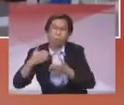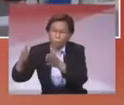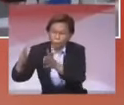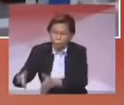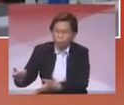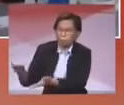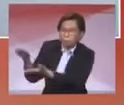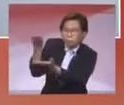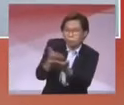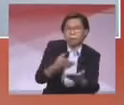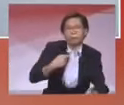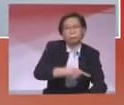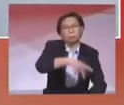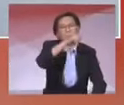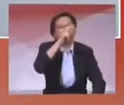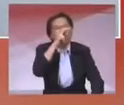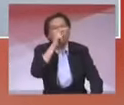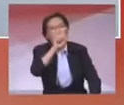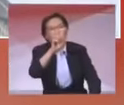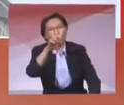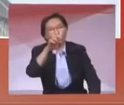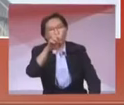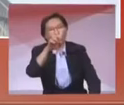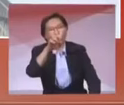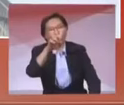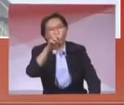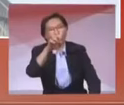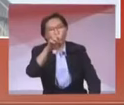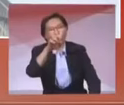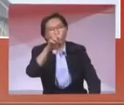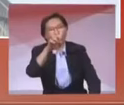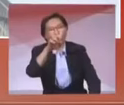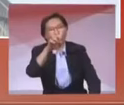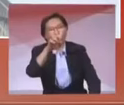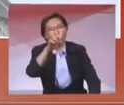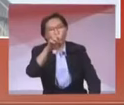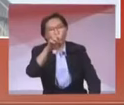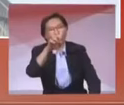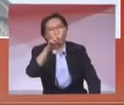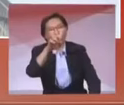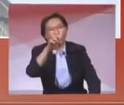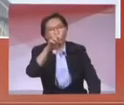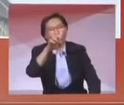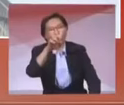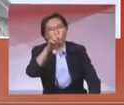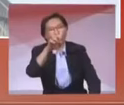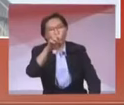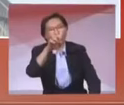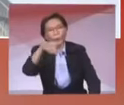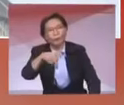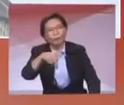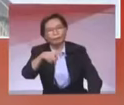kita perketatkan SOP pilihan gaya. Some people suggested to me to tighten the SOP